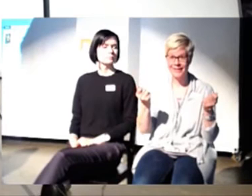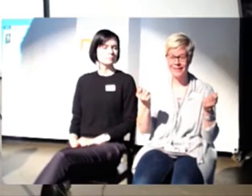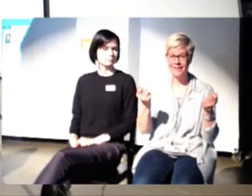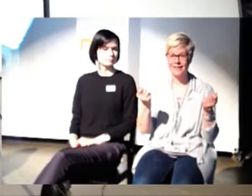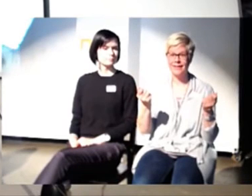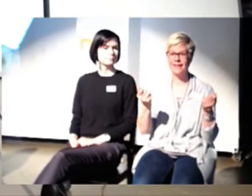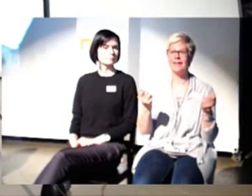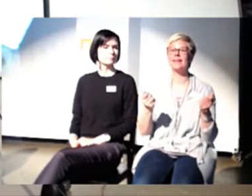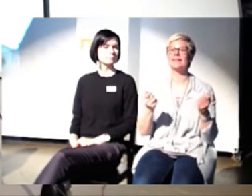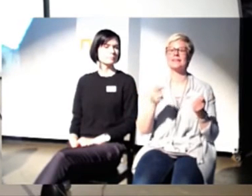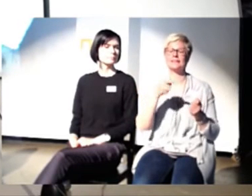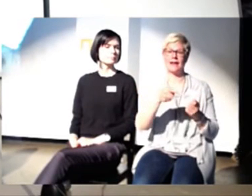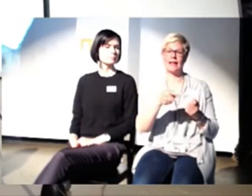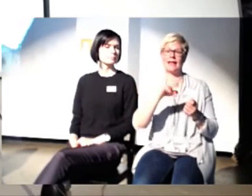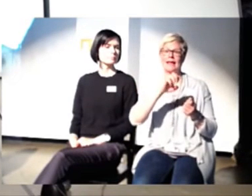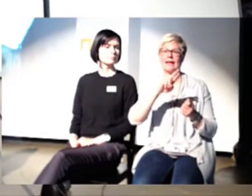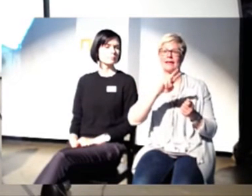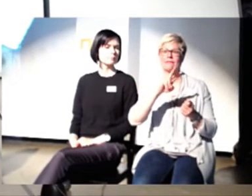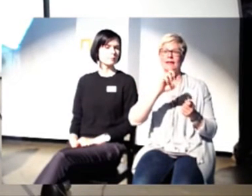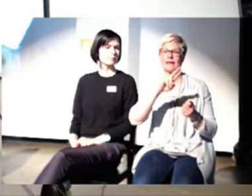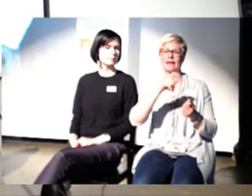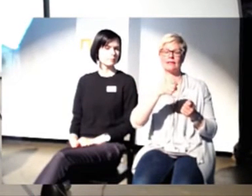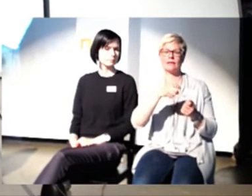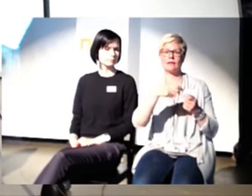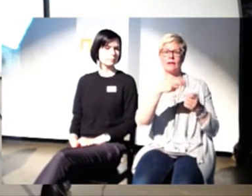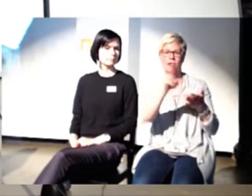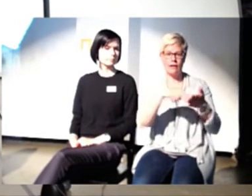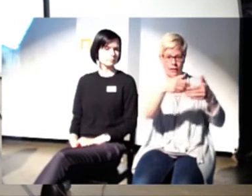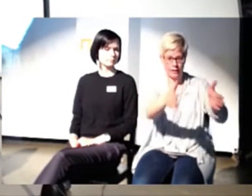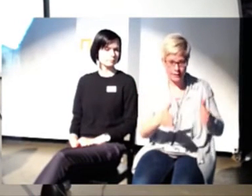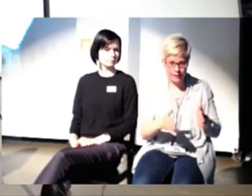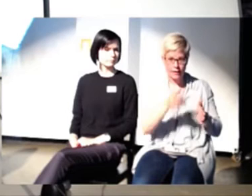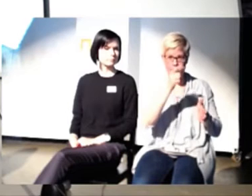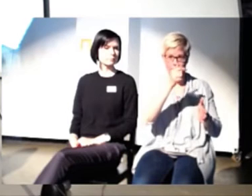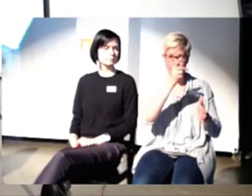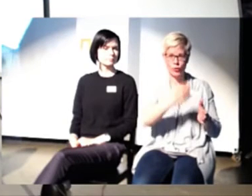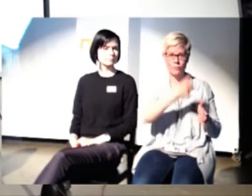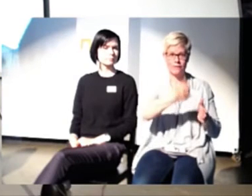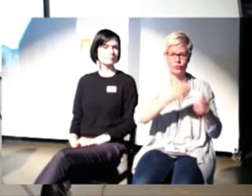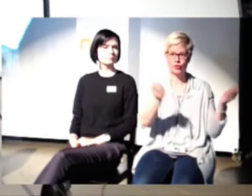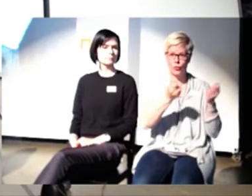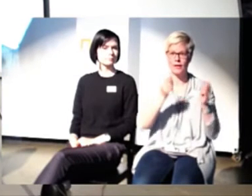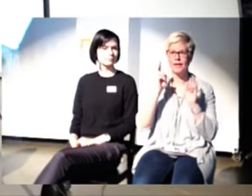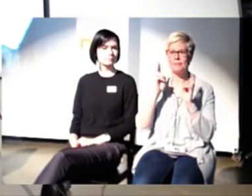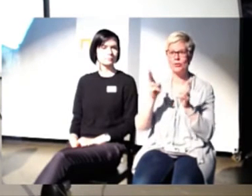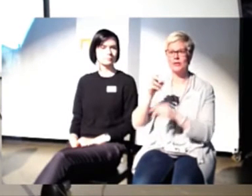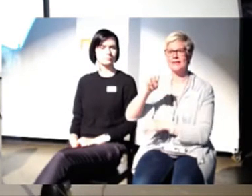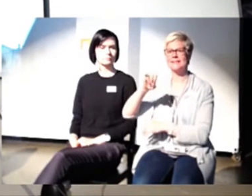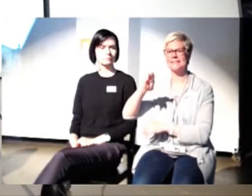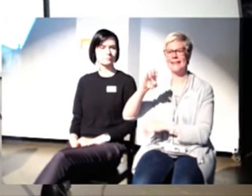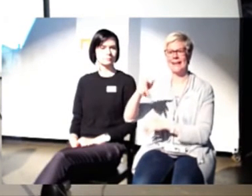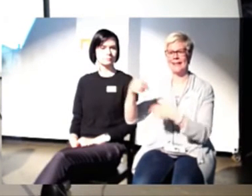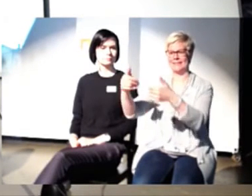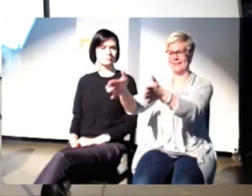sekä Eelmärketin galleriassa että myös tässä Sinne taidetilassa, joten meillä on nyt tänä kesänä sitä varten